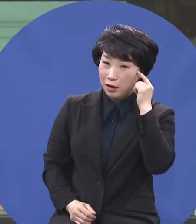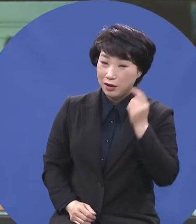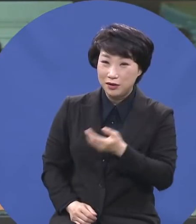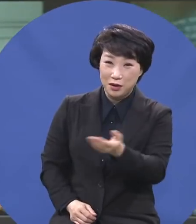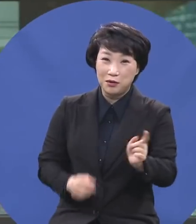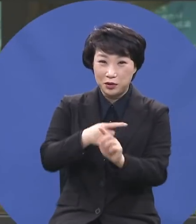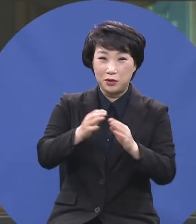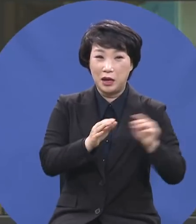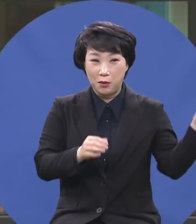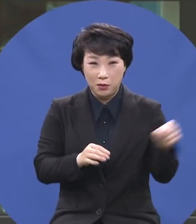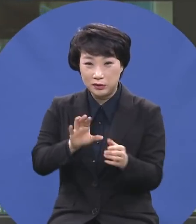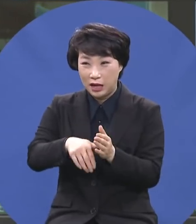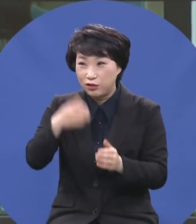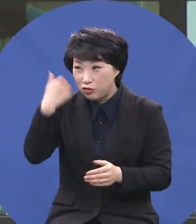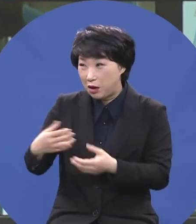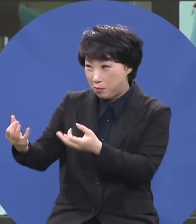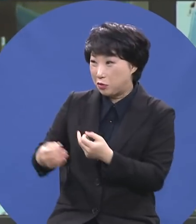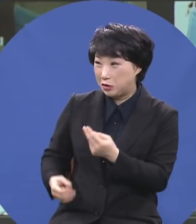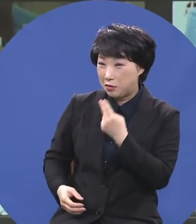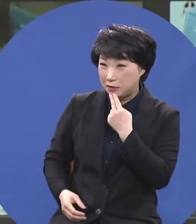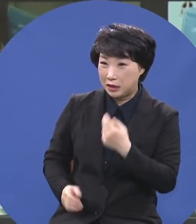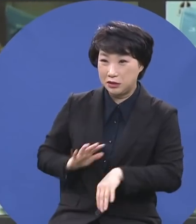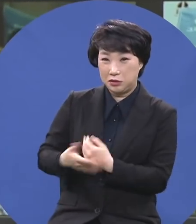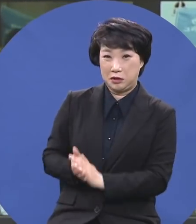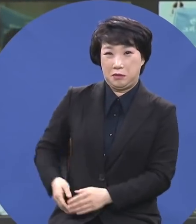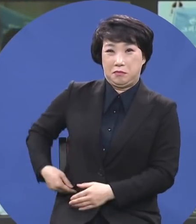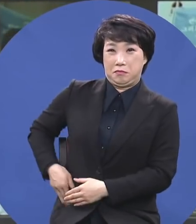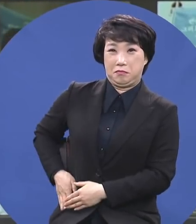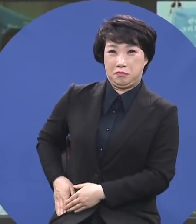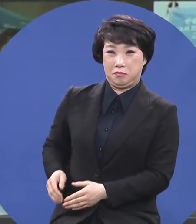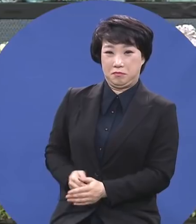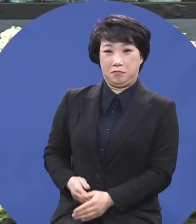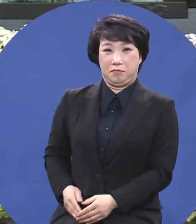교회 올 때도 남들 보지 않도록